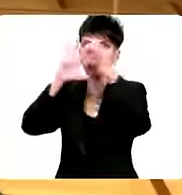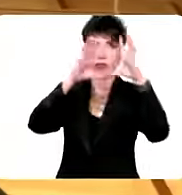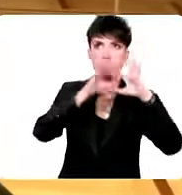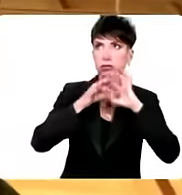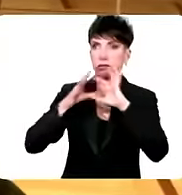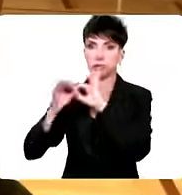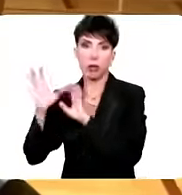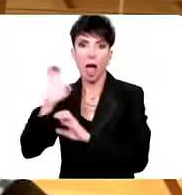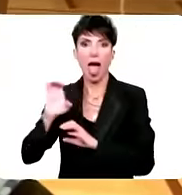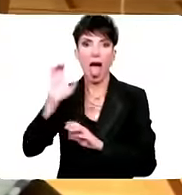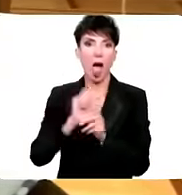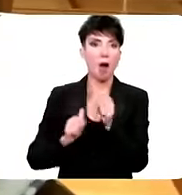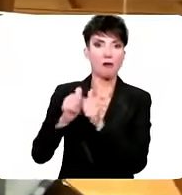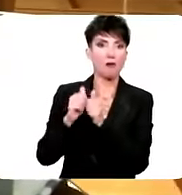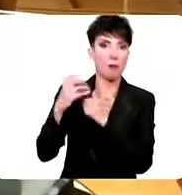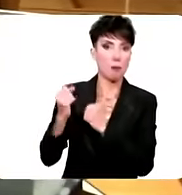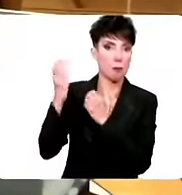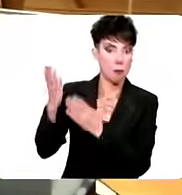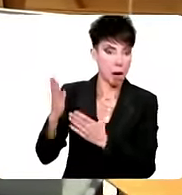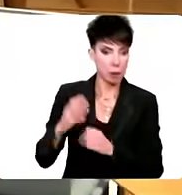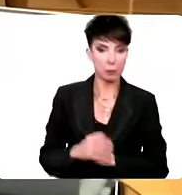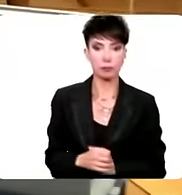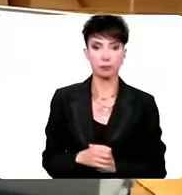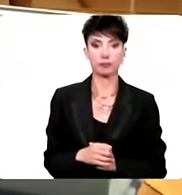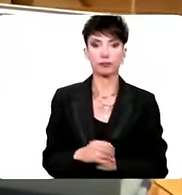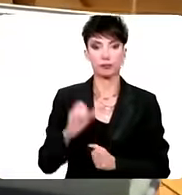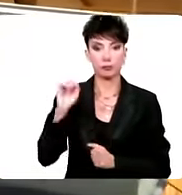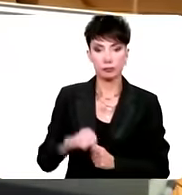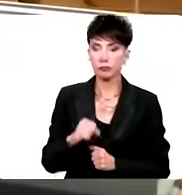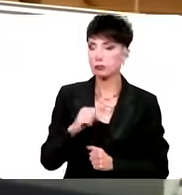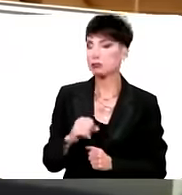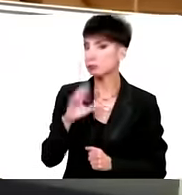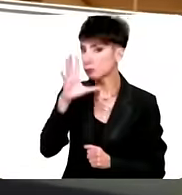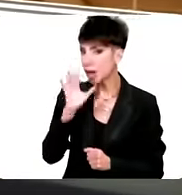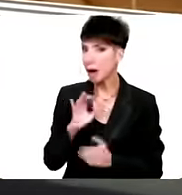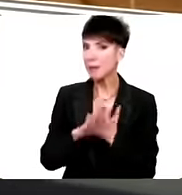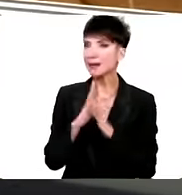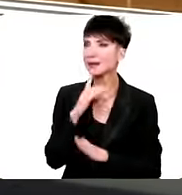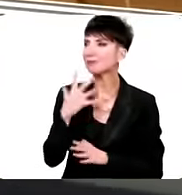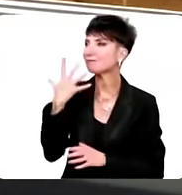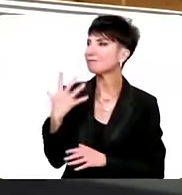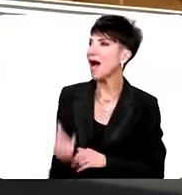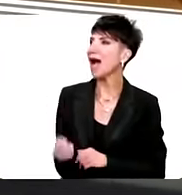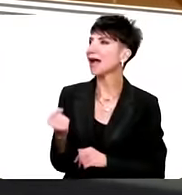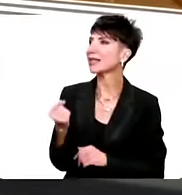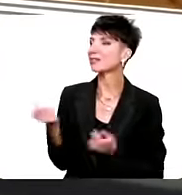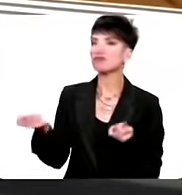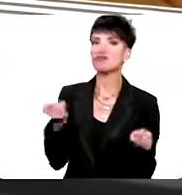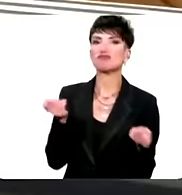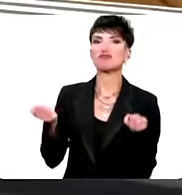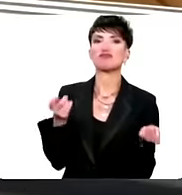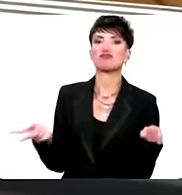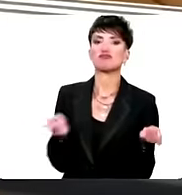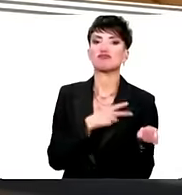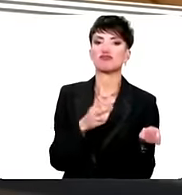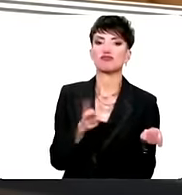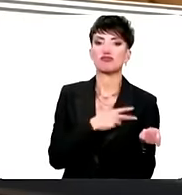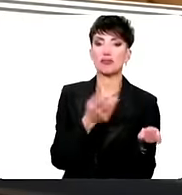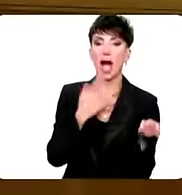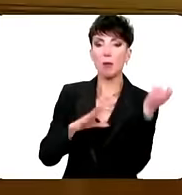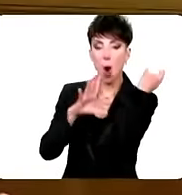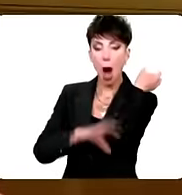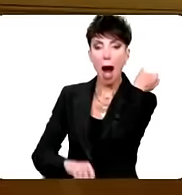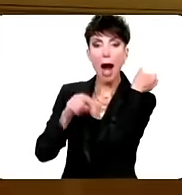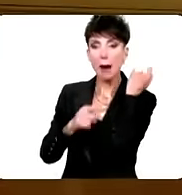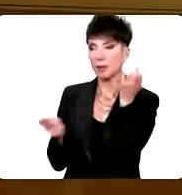ένας πολύ, θα μπορεί κάποιος να τον χαρακτήσει και βαρύ, αλλά απαραίτητο συντονισμό από τη γραμματεία της κυβέρνησης. Και αυτό νομίζω ότι είναι